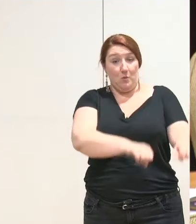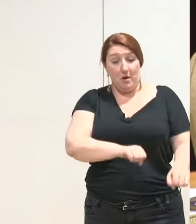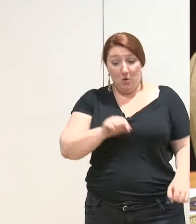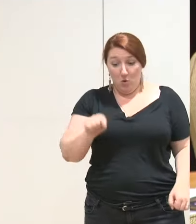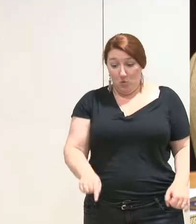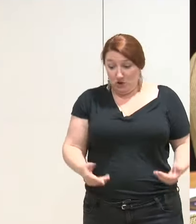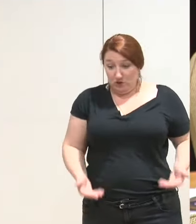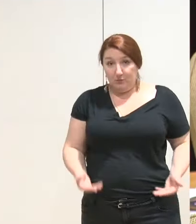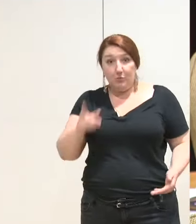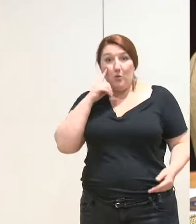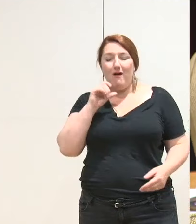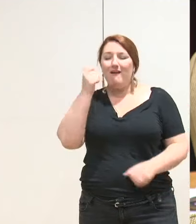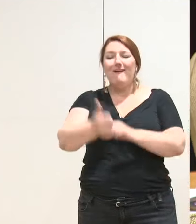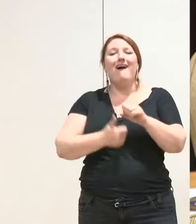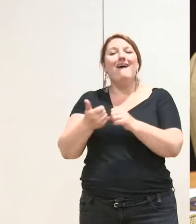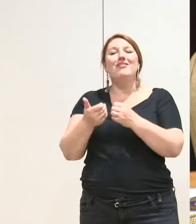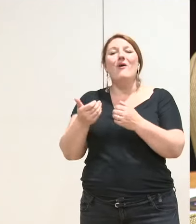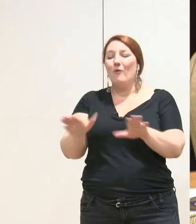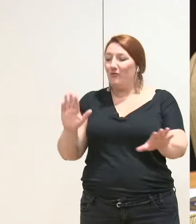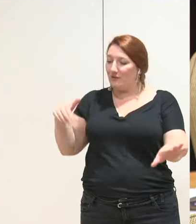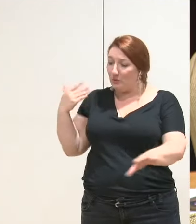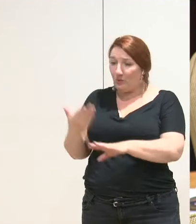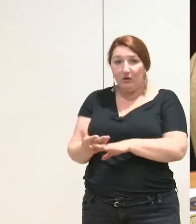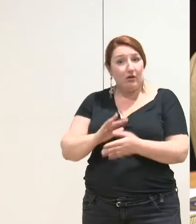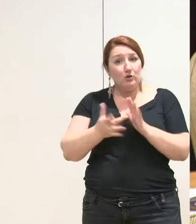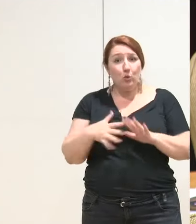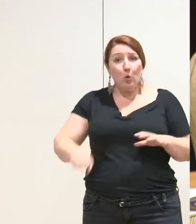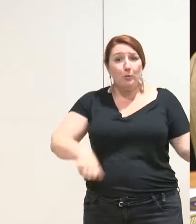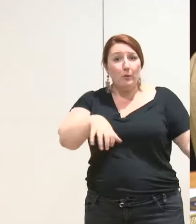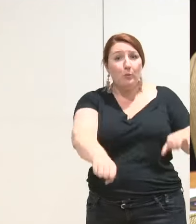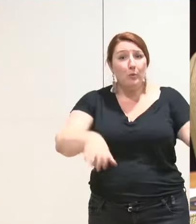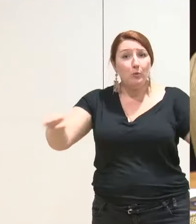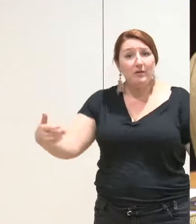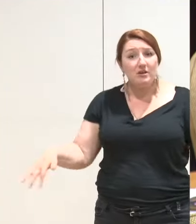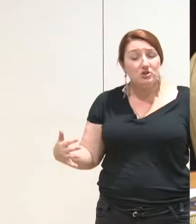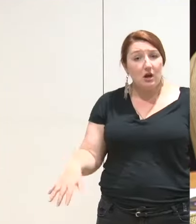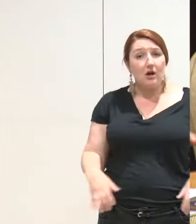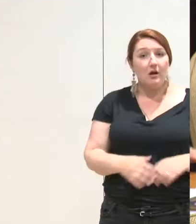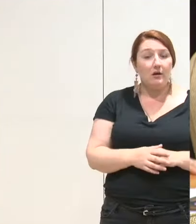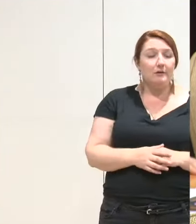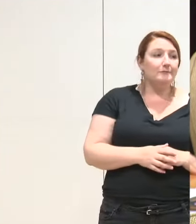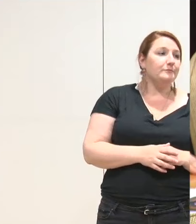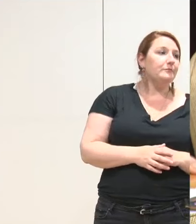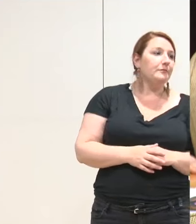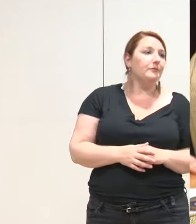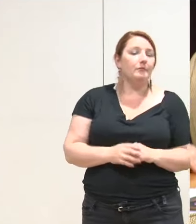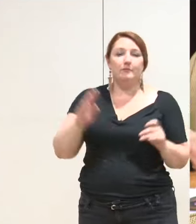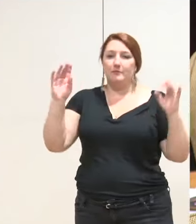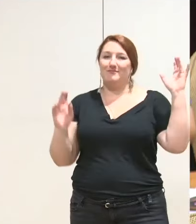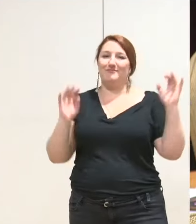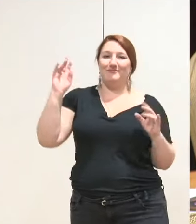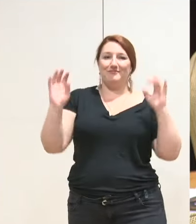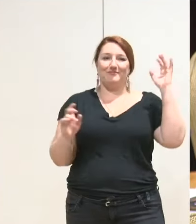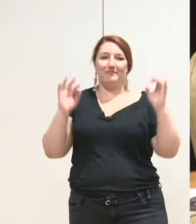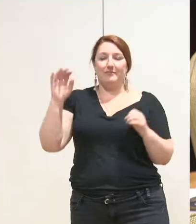l'ouverture des classes toutes les classes étaient déjà occupées nous pouvons aussi parler des